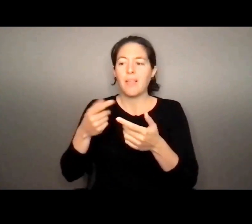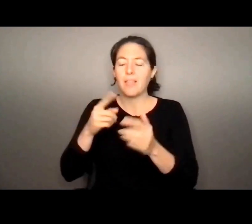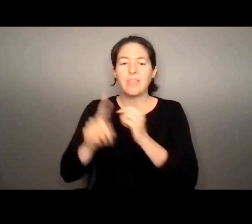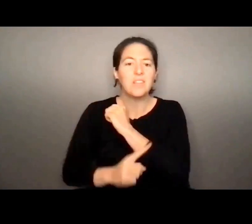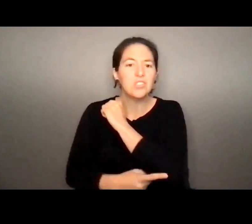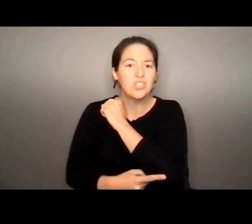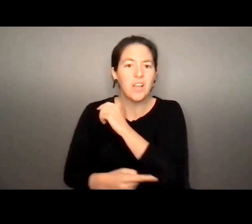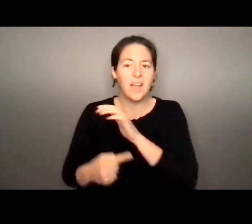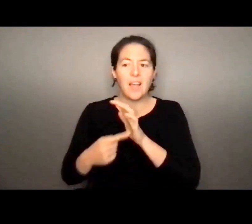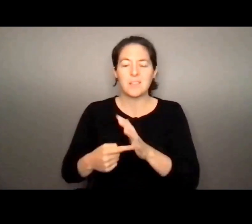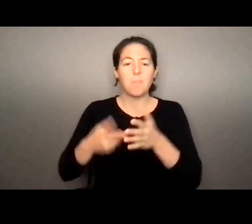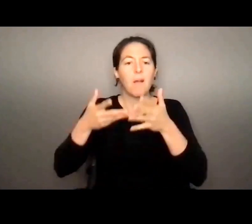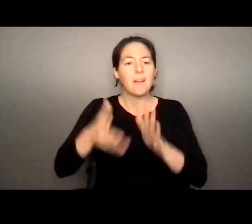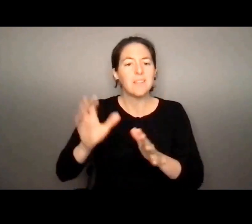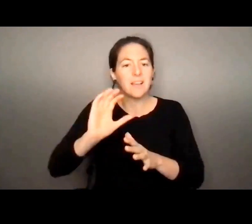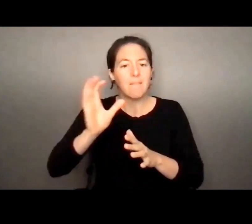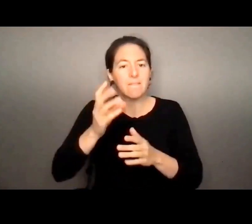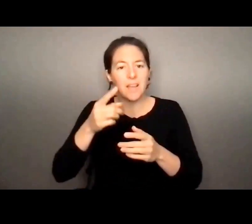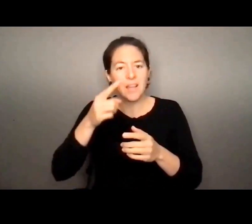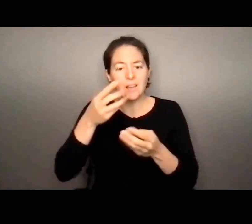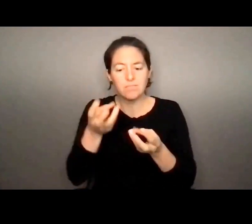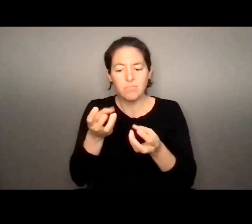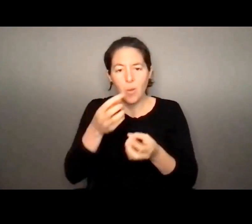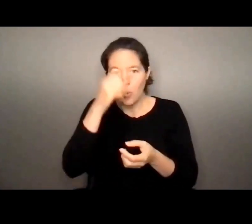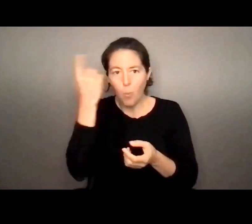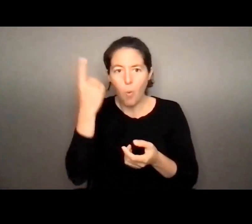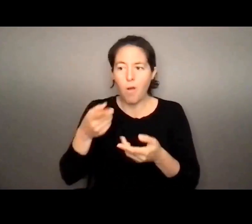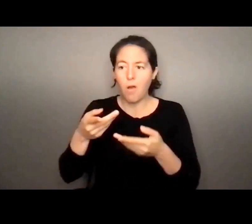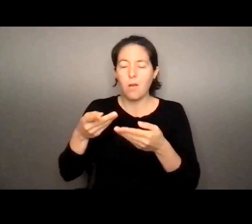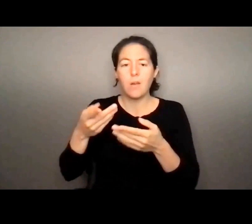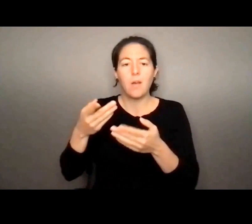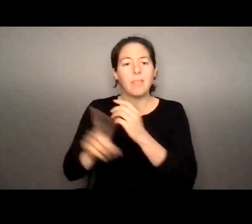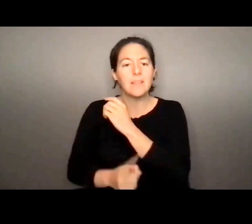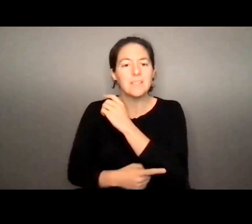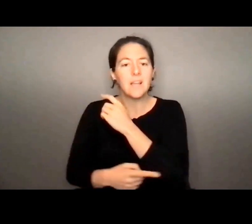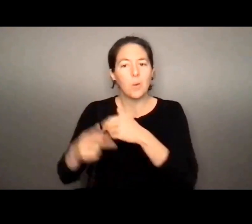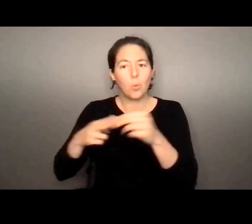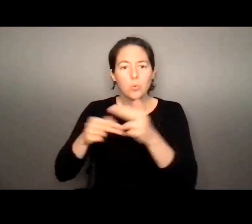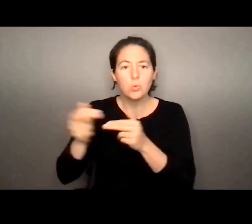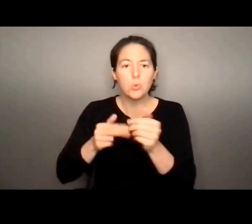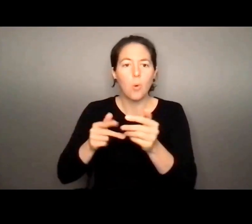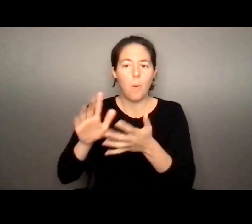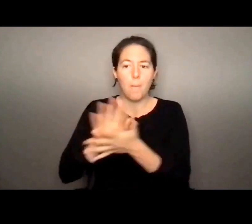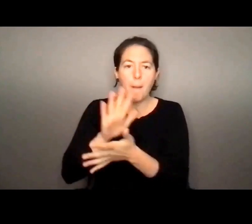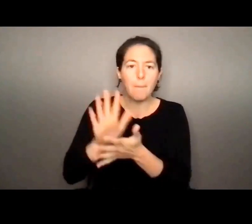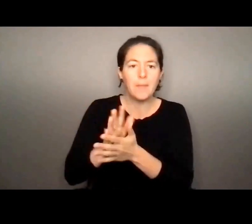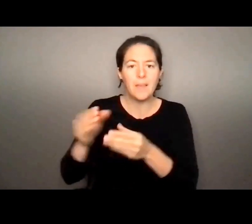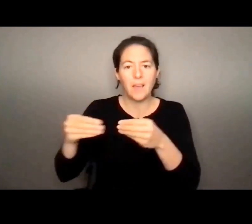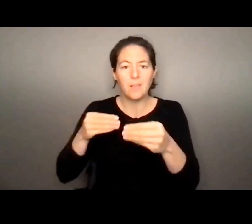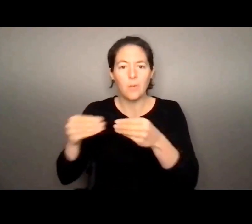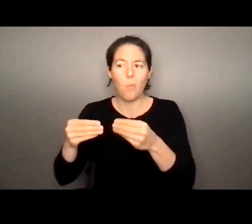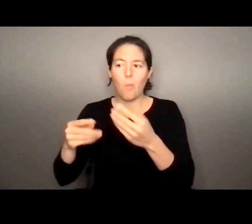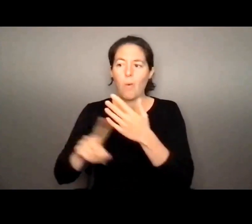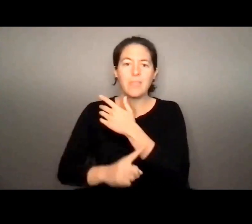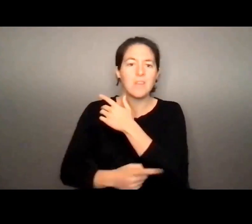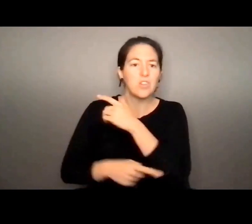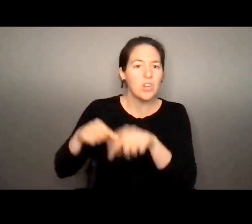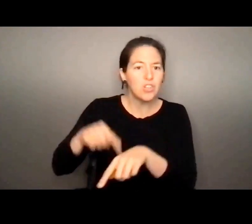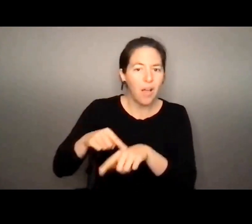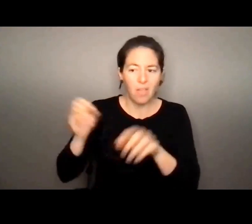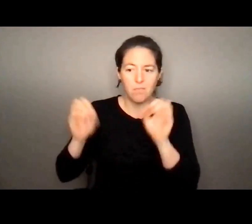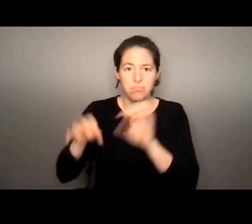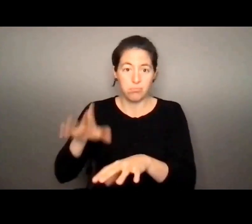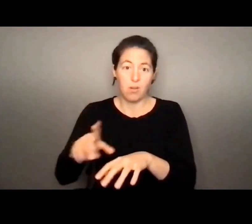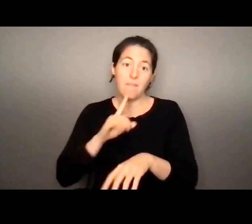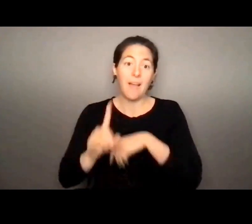les marcs de café, les déchets de construction, les pâtes et papiers, les déchets du jardin. Parce qu'on dit souvent qu'un déchet, c'est une